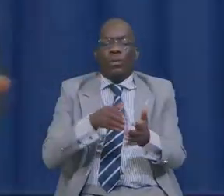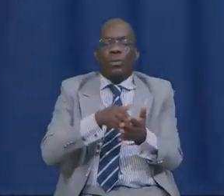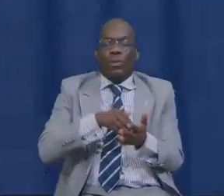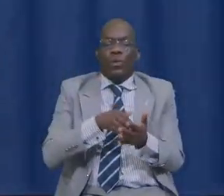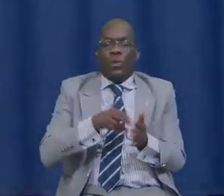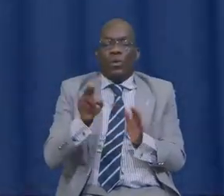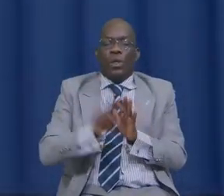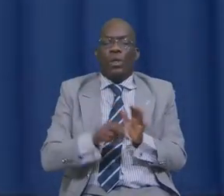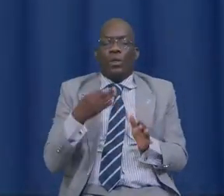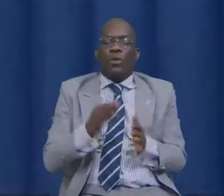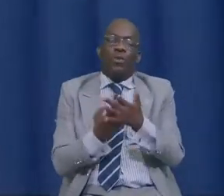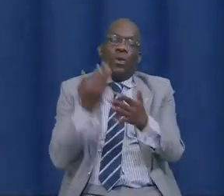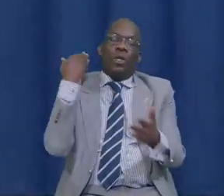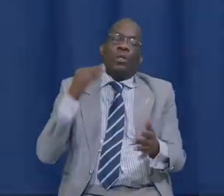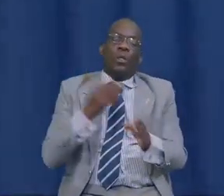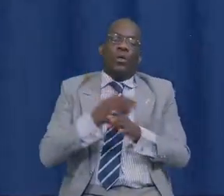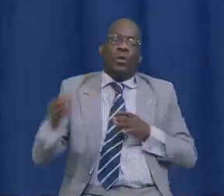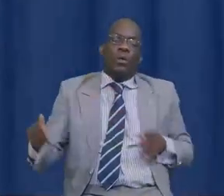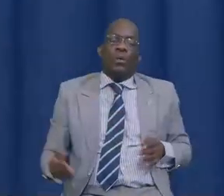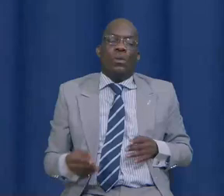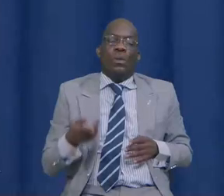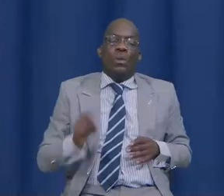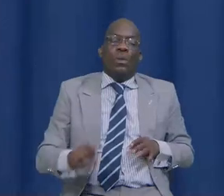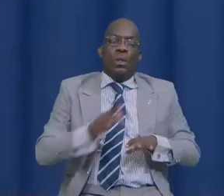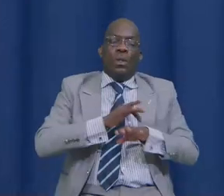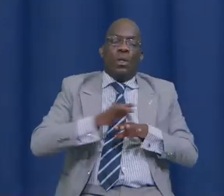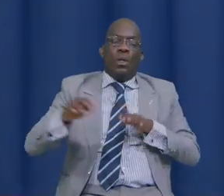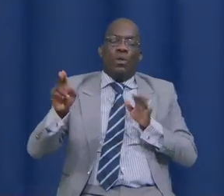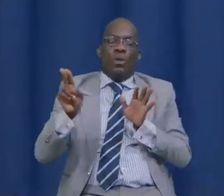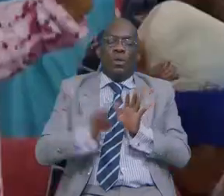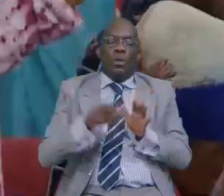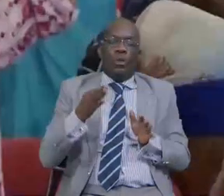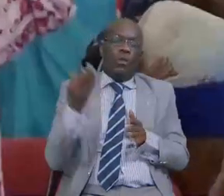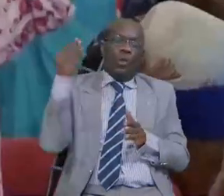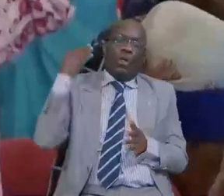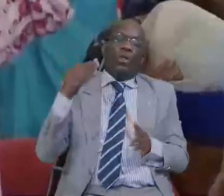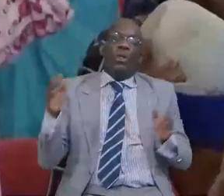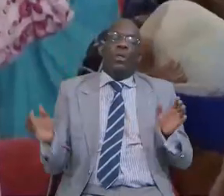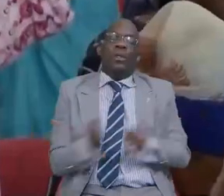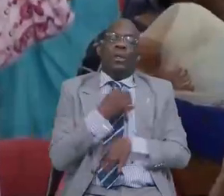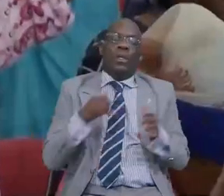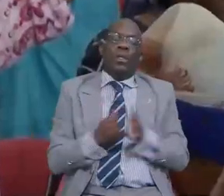Ôte les faiblesses du passé. Ôte les vides du passé.